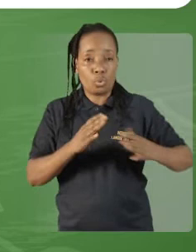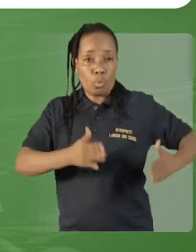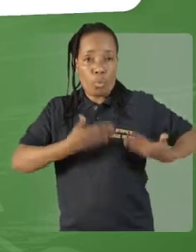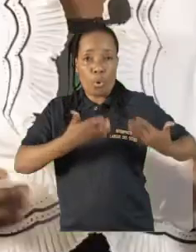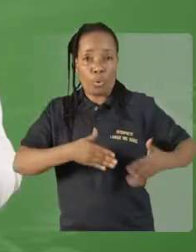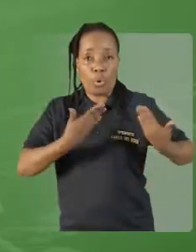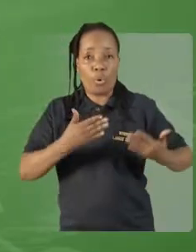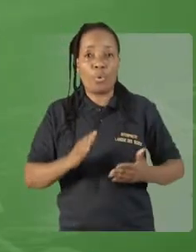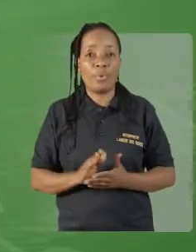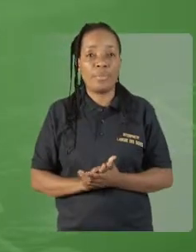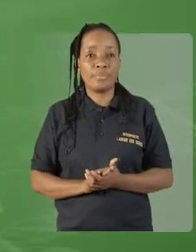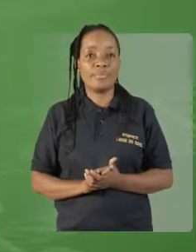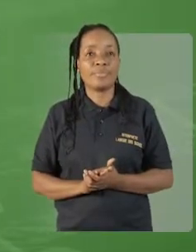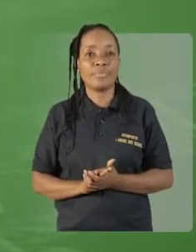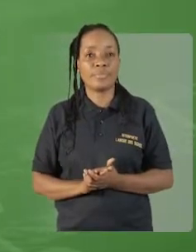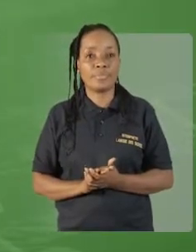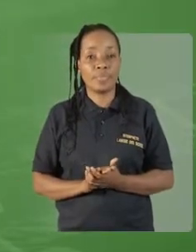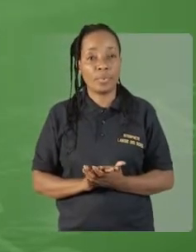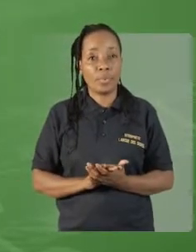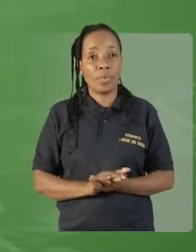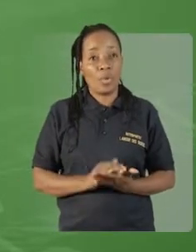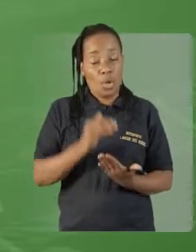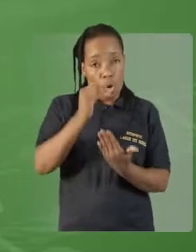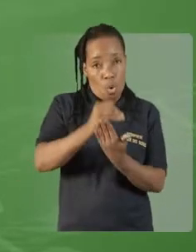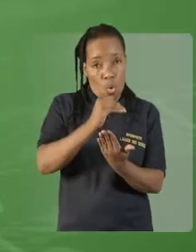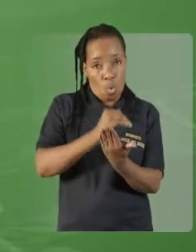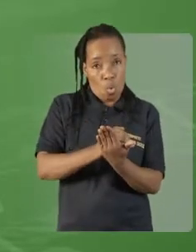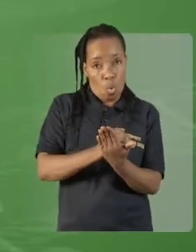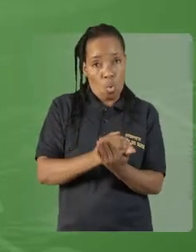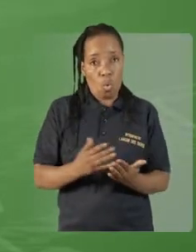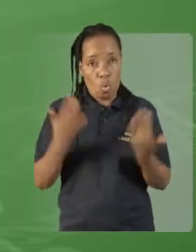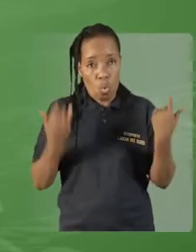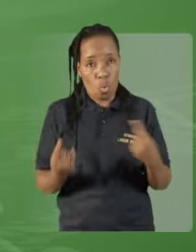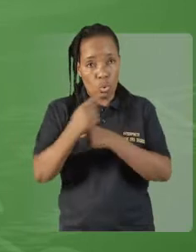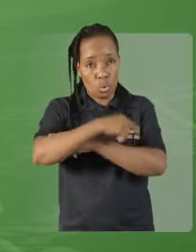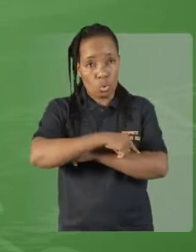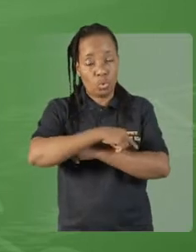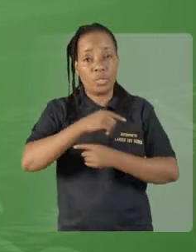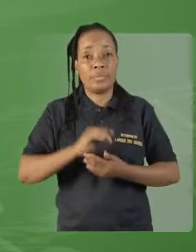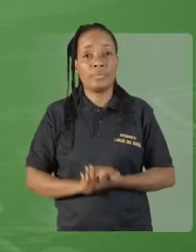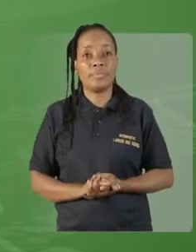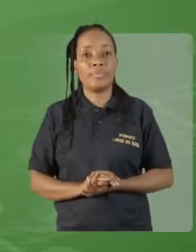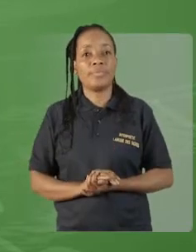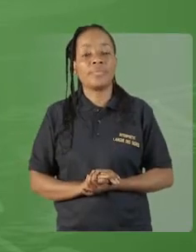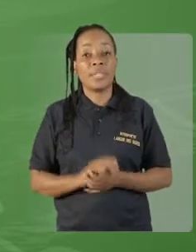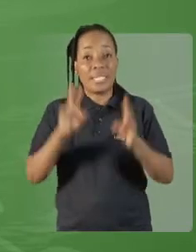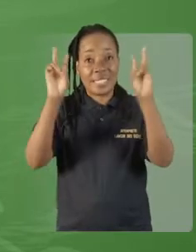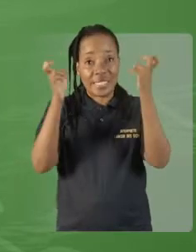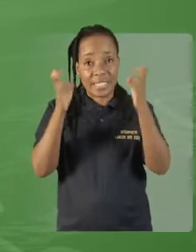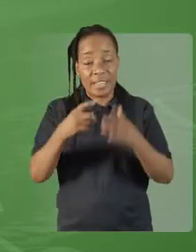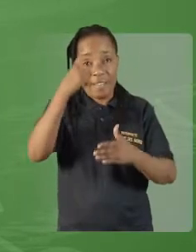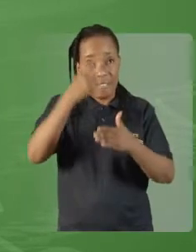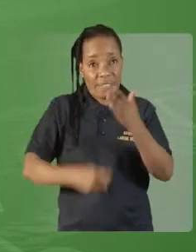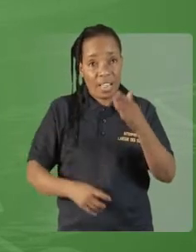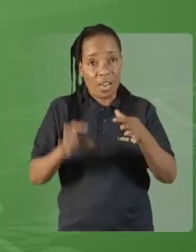bonheur ». La leçon que nous aurons la joie de conduire s'intitule « La valeur de